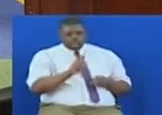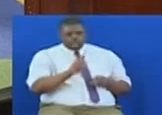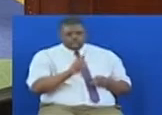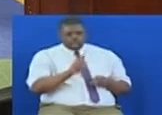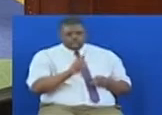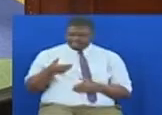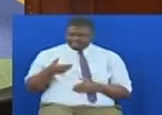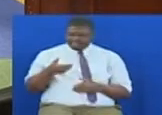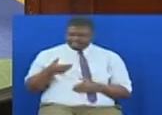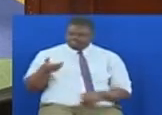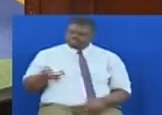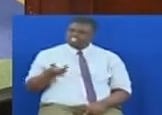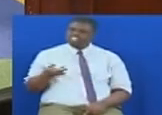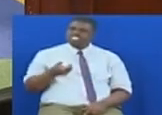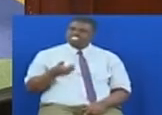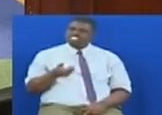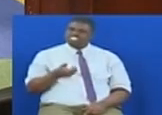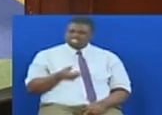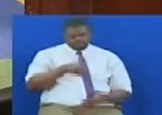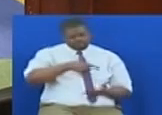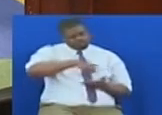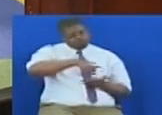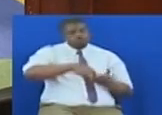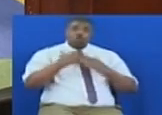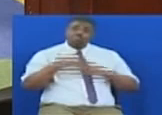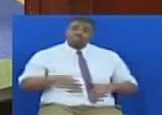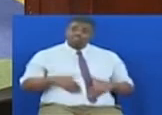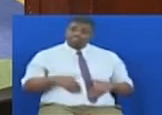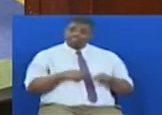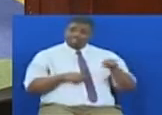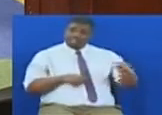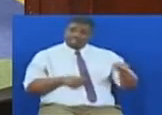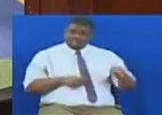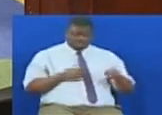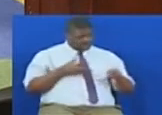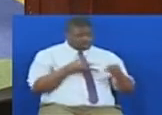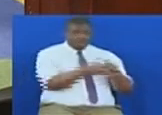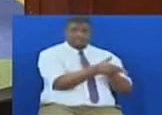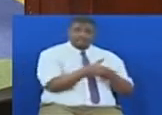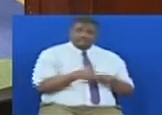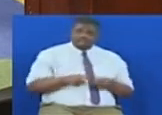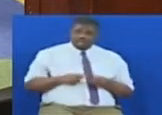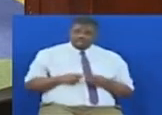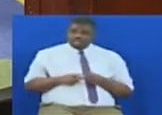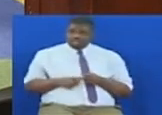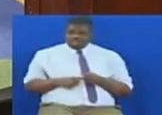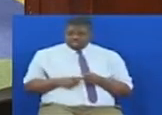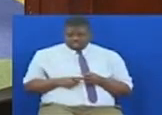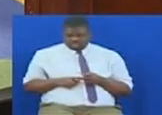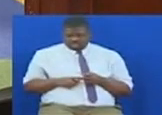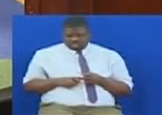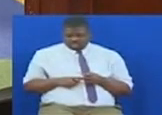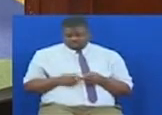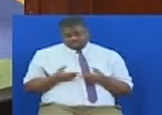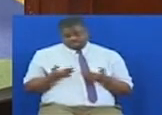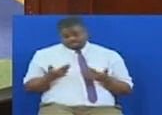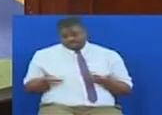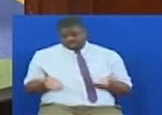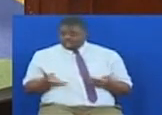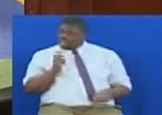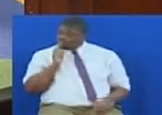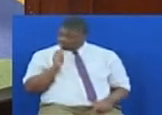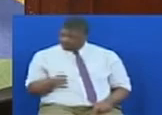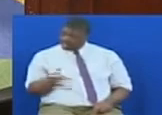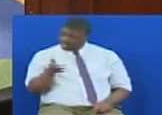zahanati za vijiji na vituo vya afya vya kata. Na kutokana na hivyo